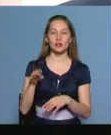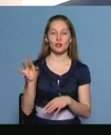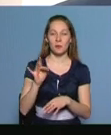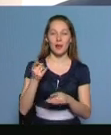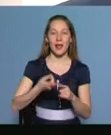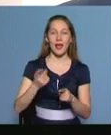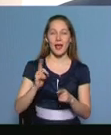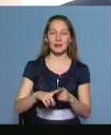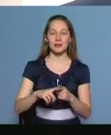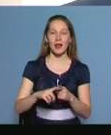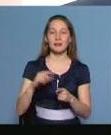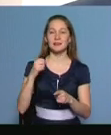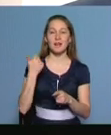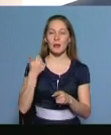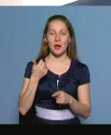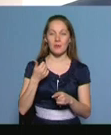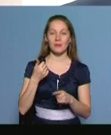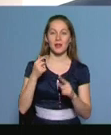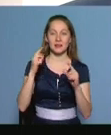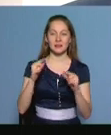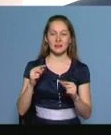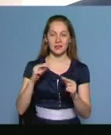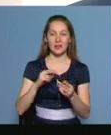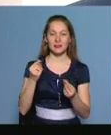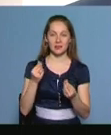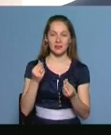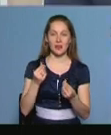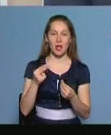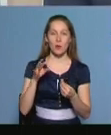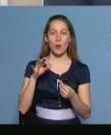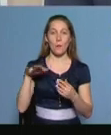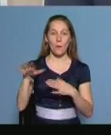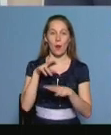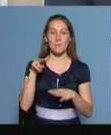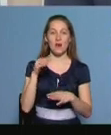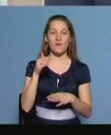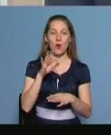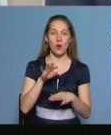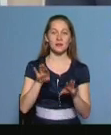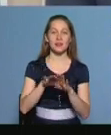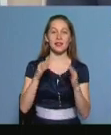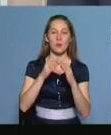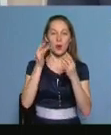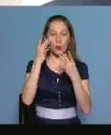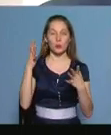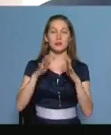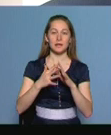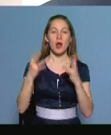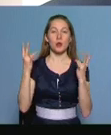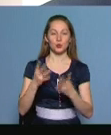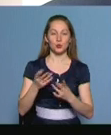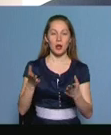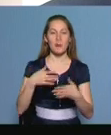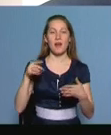Это самая низкая цифра по Приволжскому федеральному округу. Такие дома культуры на селе, они нужны. Мы в